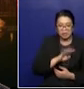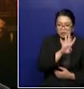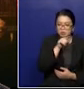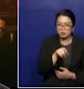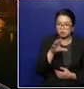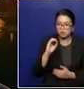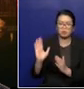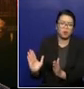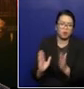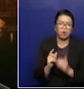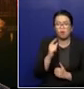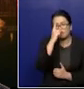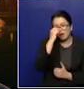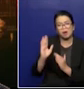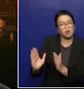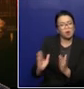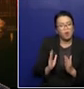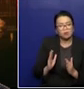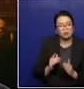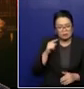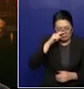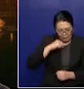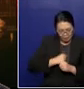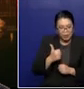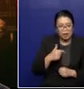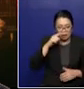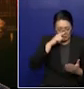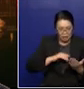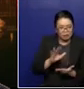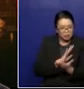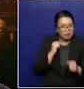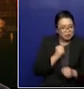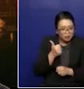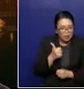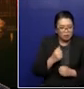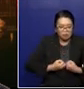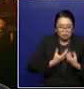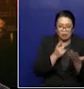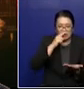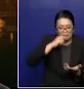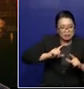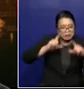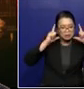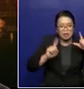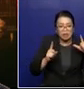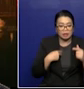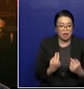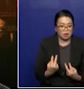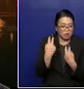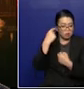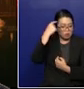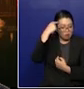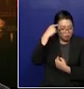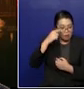ฝรั่งมาแท้ๆแล้วทำอะไรได้ฮะศักยภาพประเทศไทยอยู่ที่ไหนนะฮะถ้าท่านไม่หันกลับมาสำเนียก